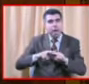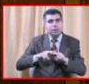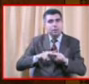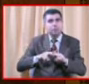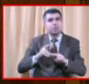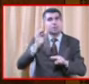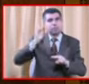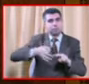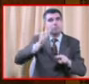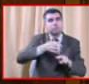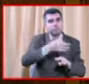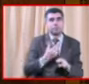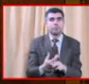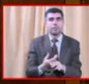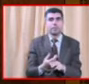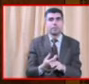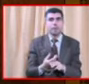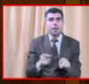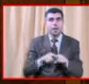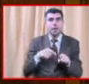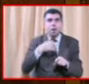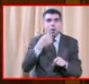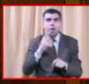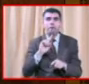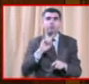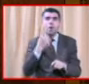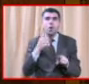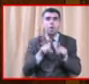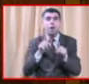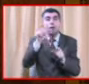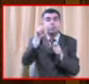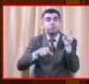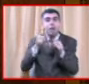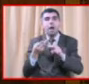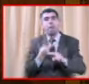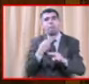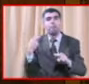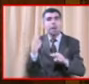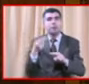الأرواح. غنتكلم في البداية عن الأرواح البشرية.